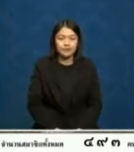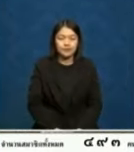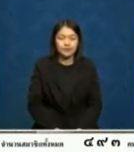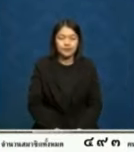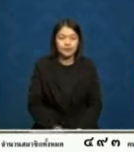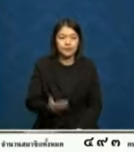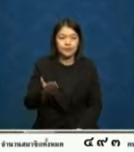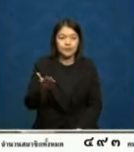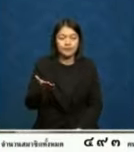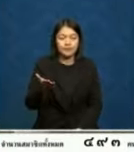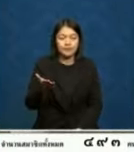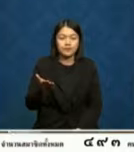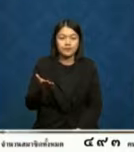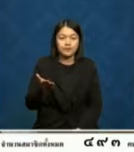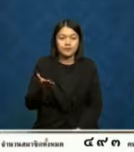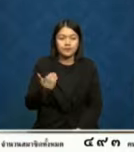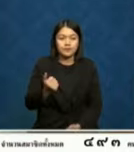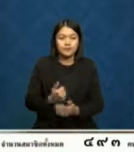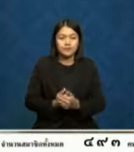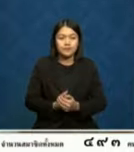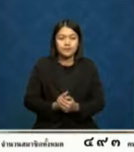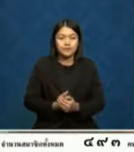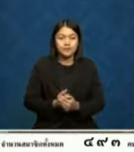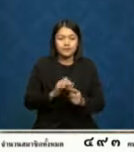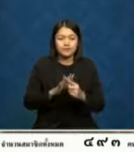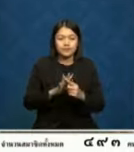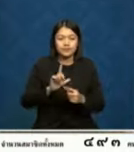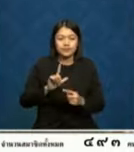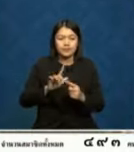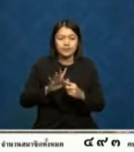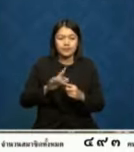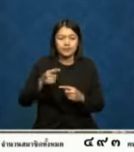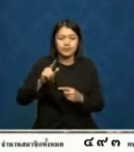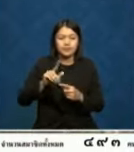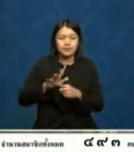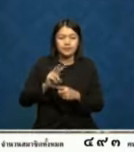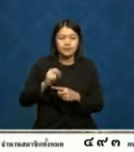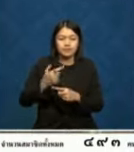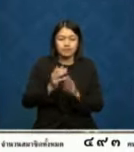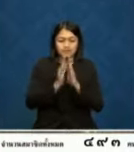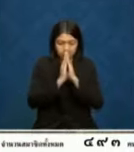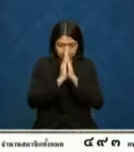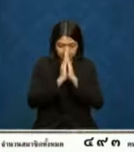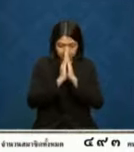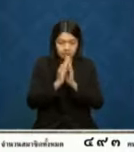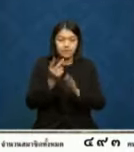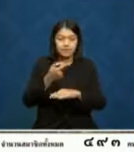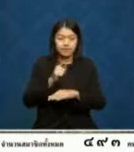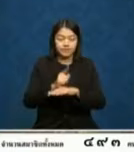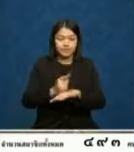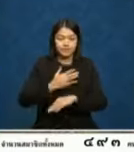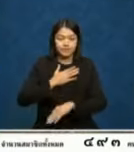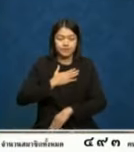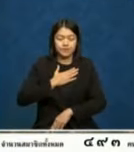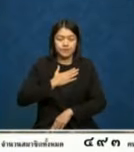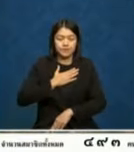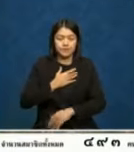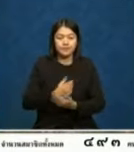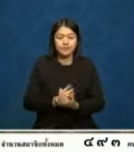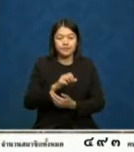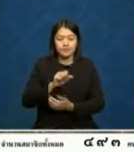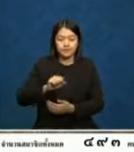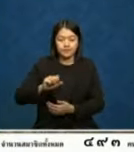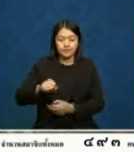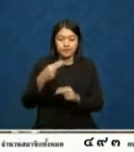พั้บัณฑิตเทิดสกุลครับเรียนท่านประธานที่เคารพผมเราว้างบัณฑิตเทสกูลผู้แทน